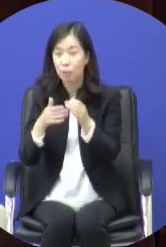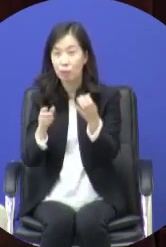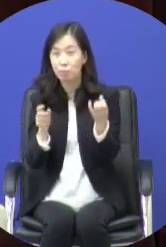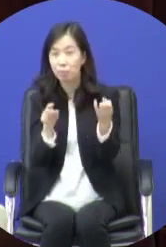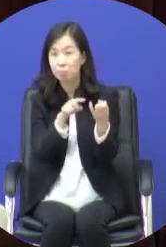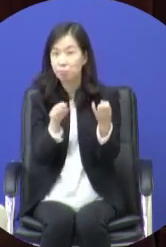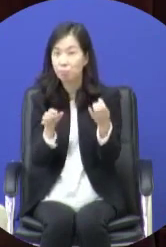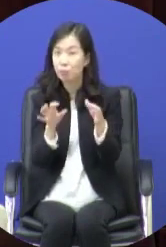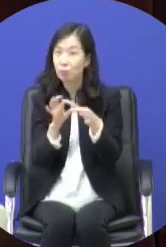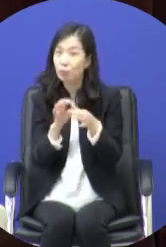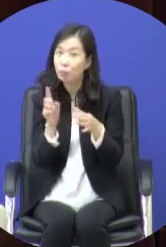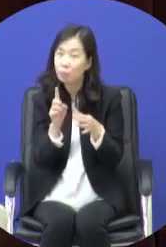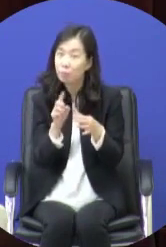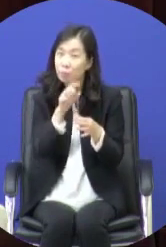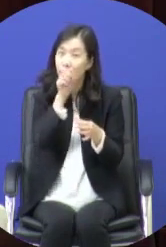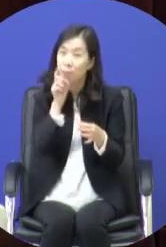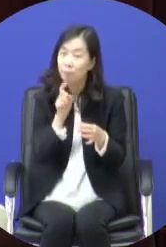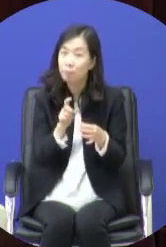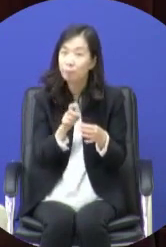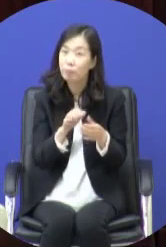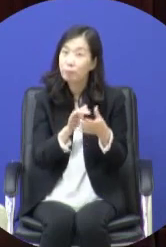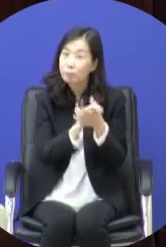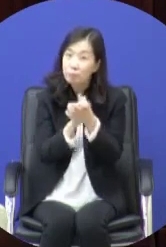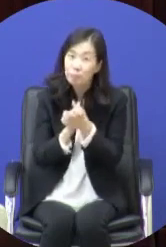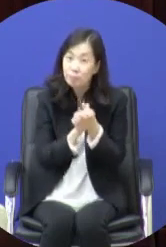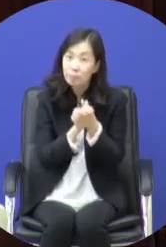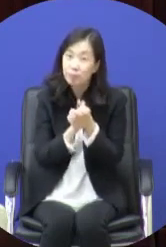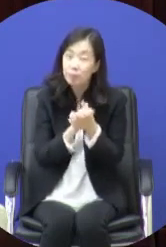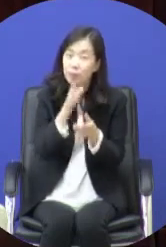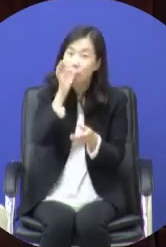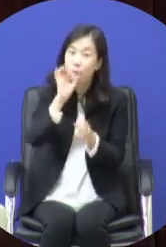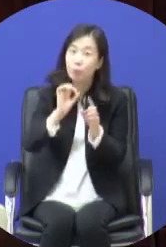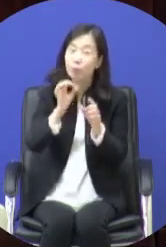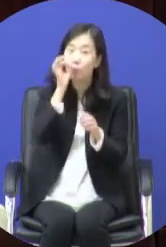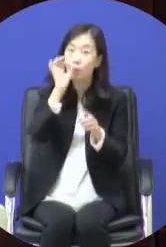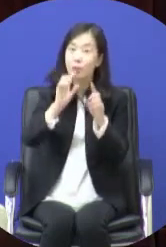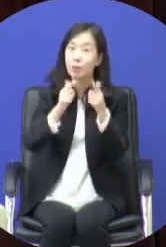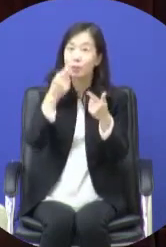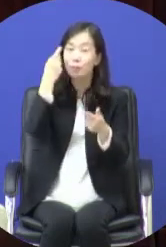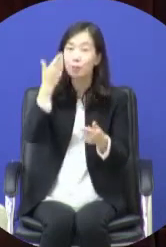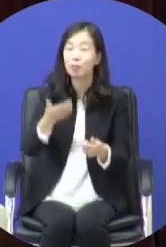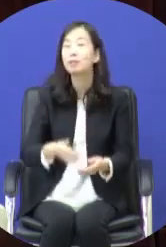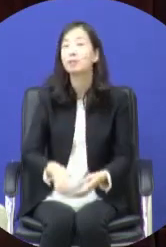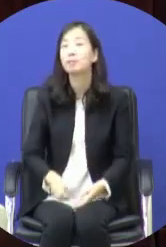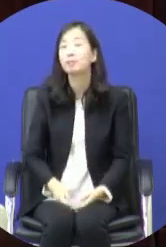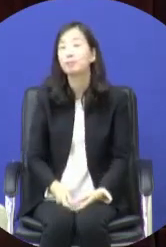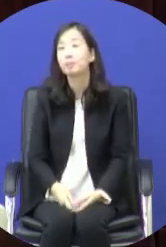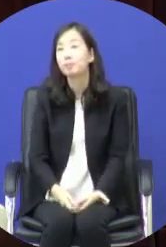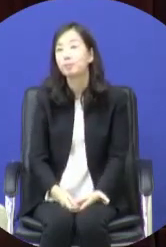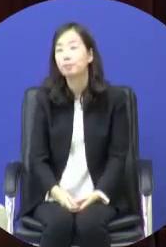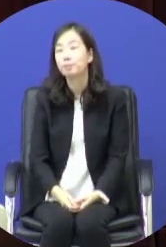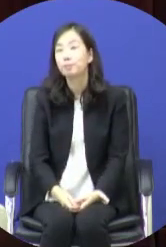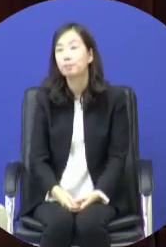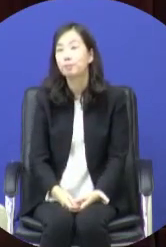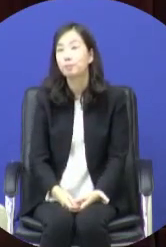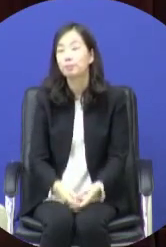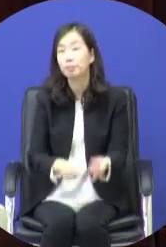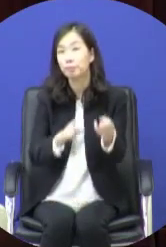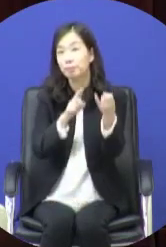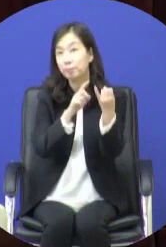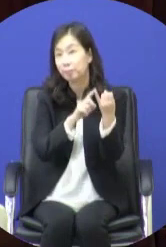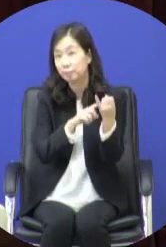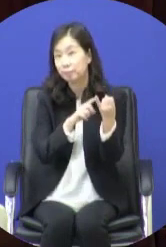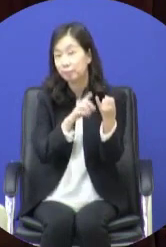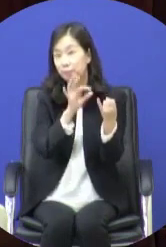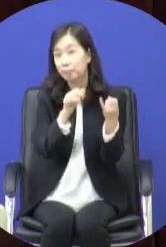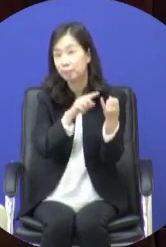보여지십니까? 자, 친숙해 보이지 않으십니까? 자, 이정근 씨가 김보라